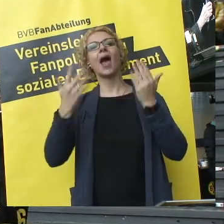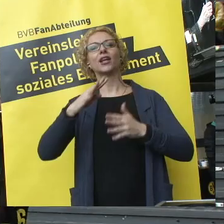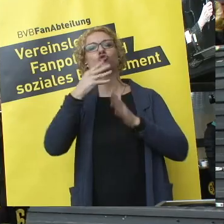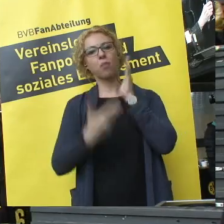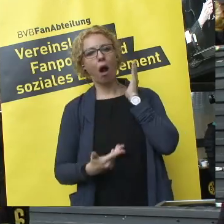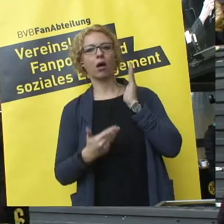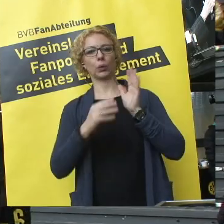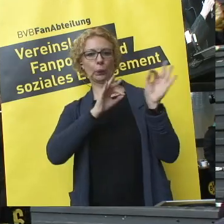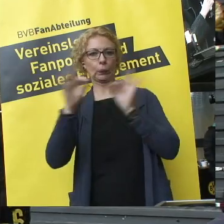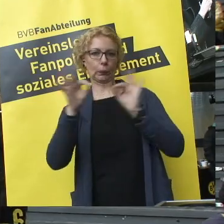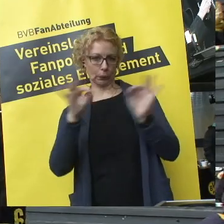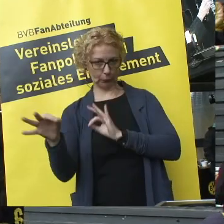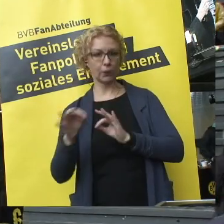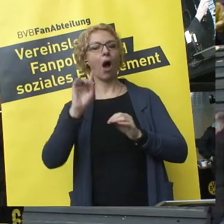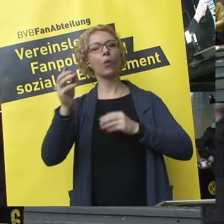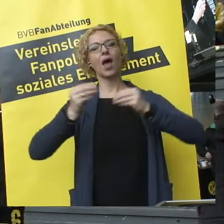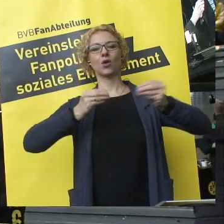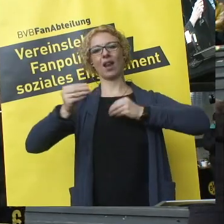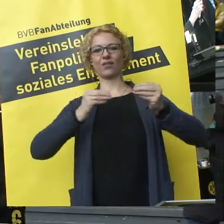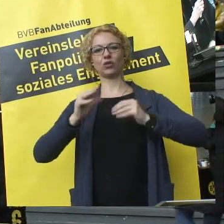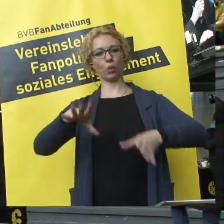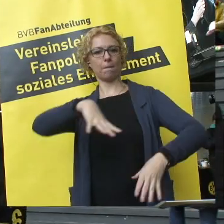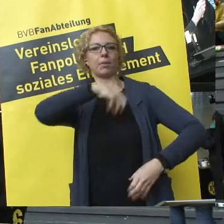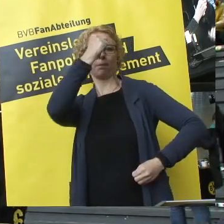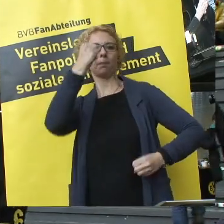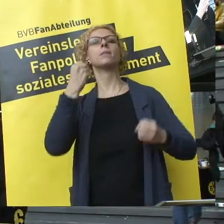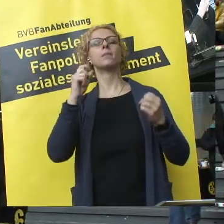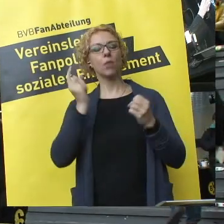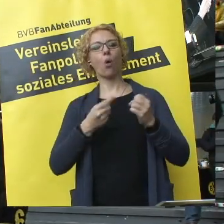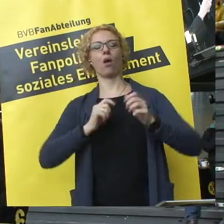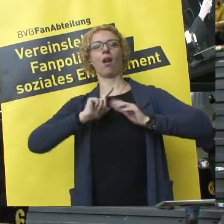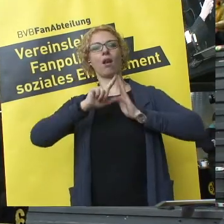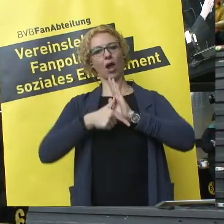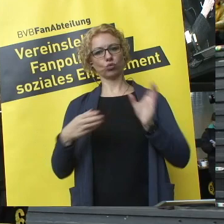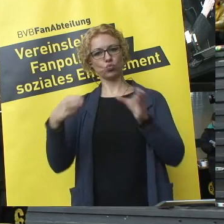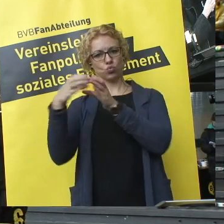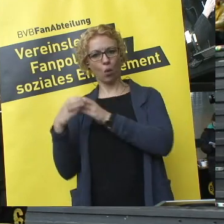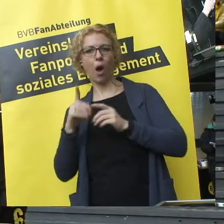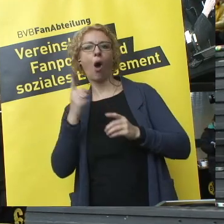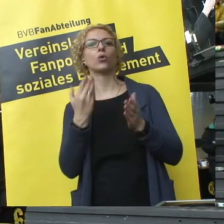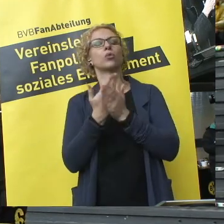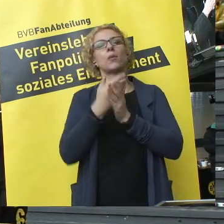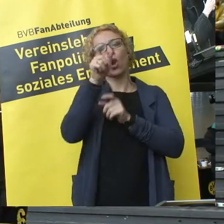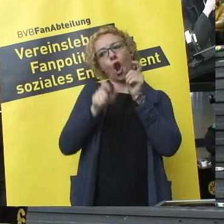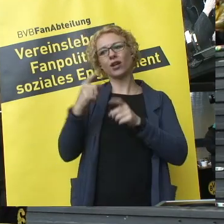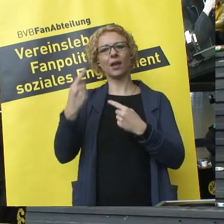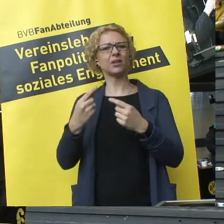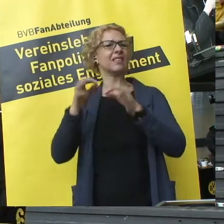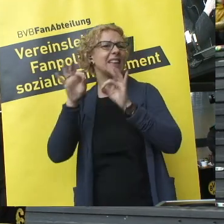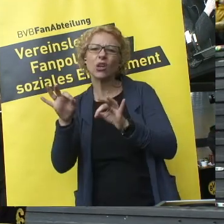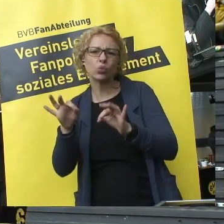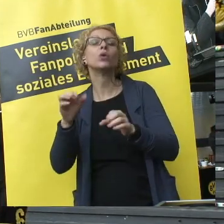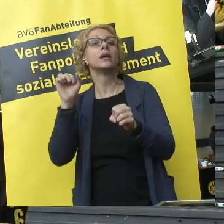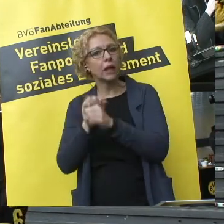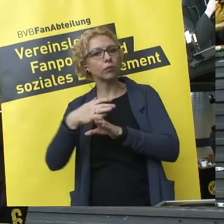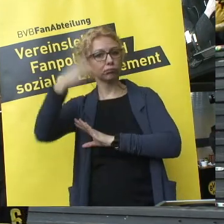übersetzen. Und man qualifiziert sich dann jeweils auch. Wir bilden Leistungsgruppen, das heißt auch bei uns kann der Schwächere durchaus mal gewinnen und sich